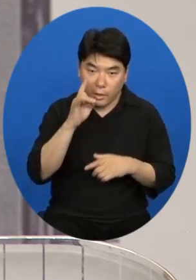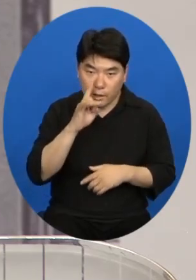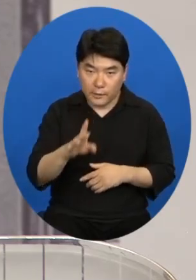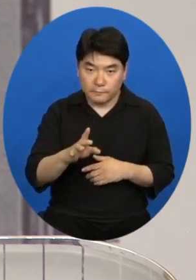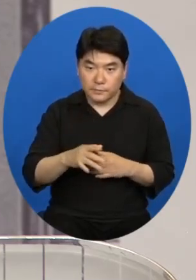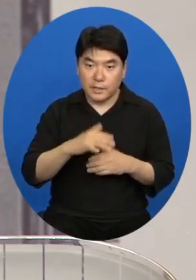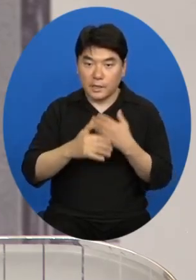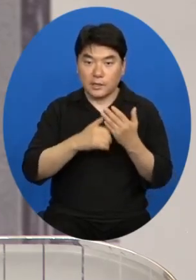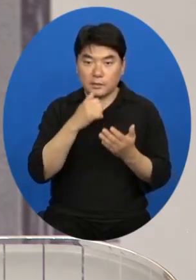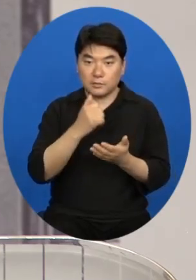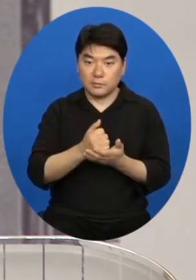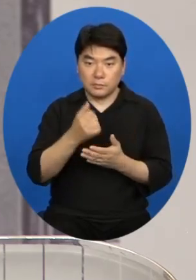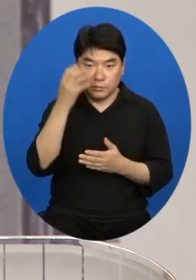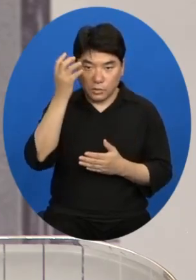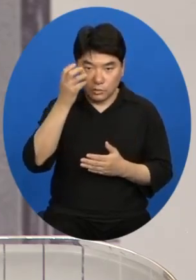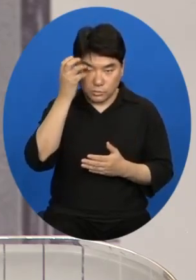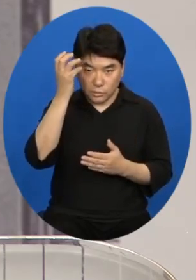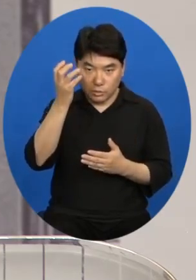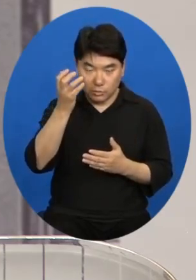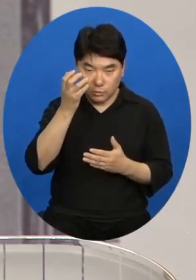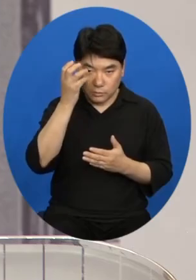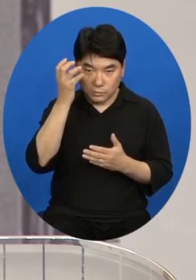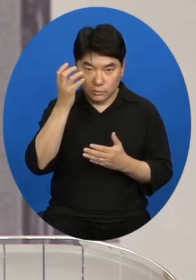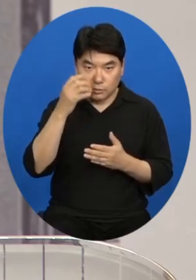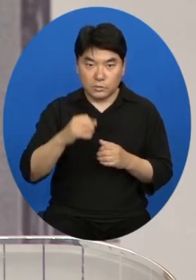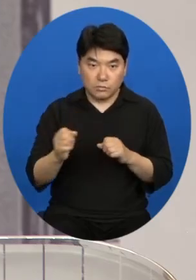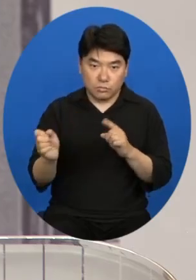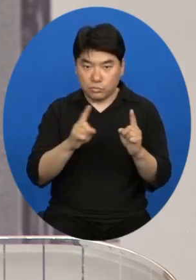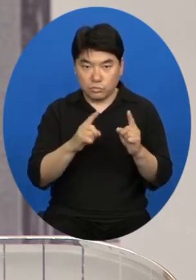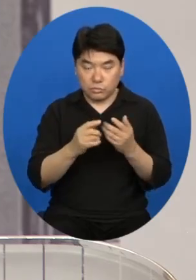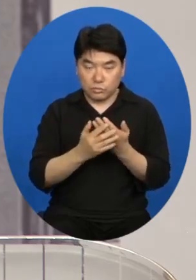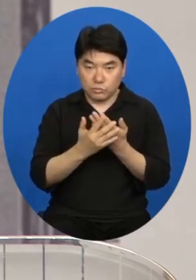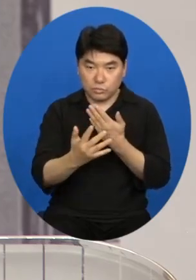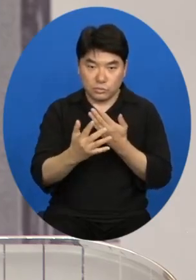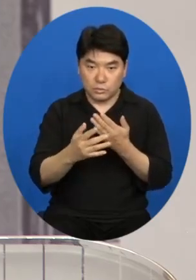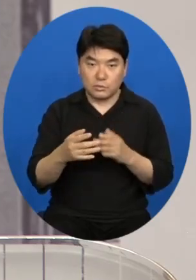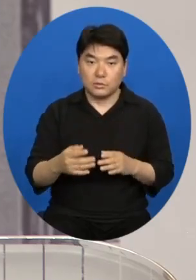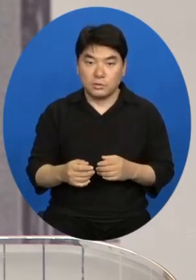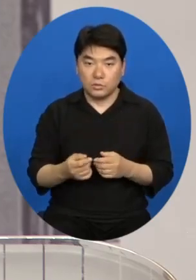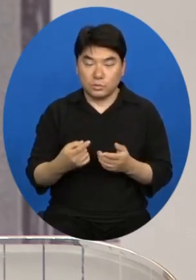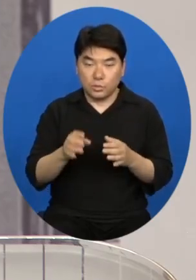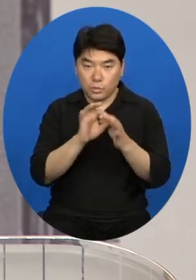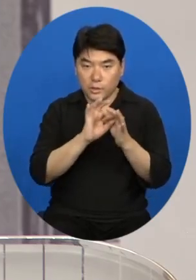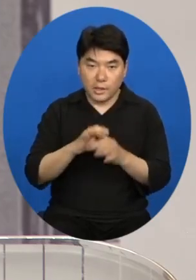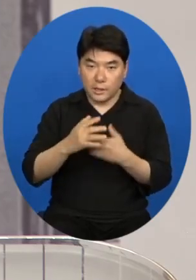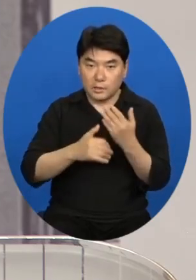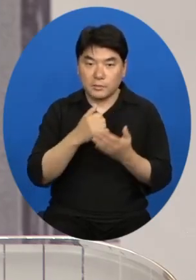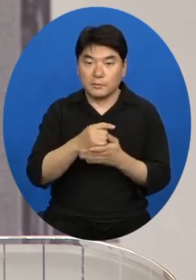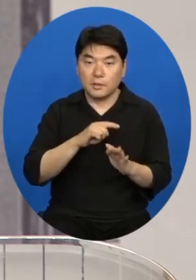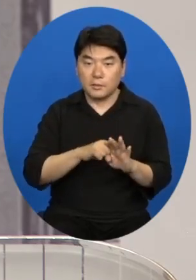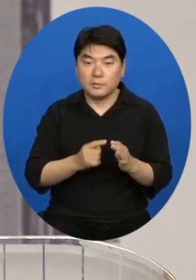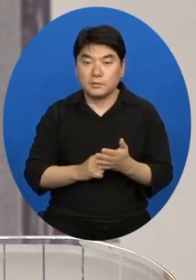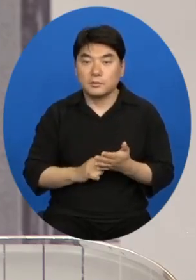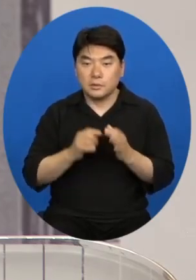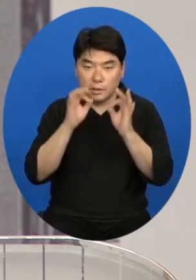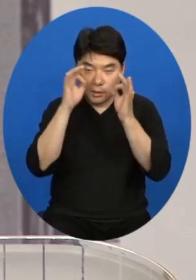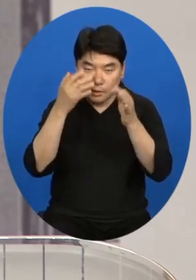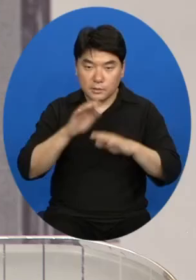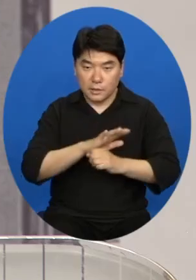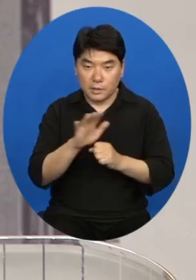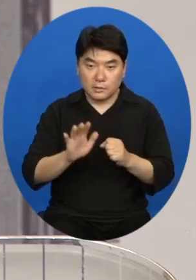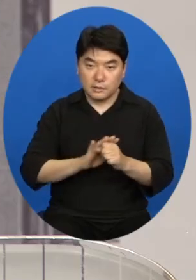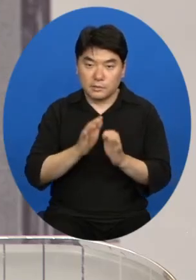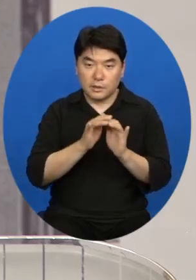진정 영적인 각성과 부흥이 일어나서 회개하며 하나님을 마음을 다해 사랑하는 자들이 되어야 되기